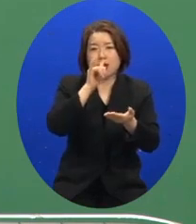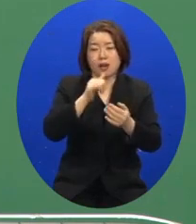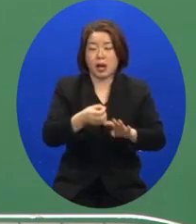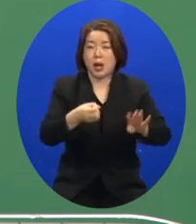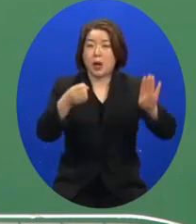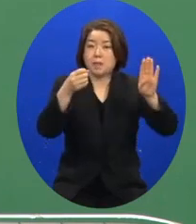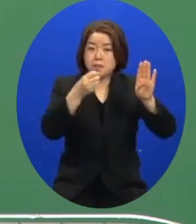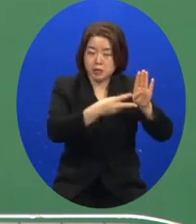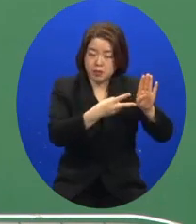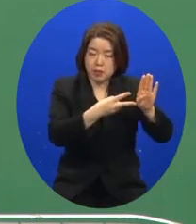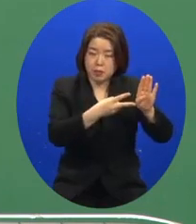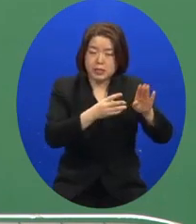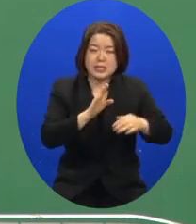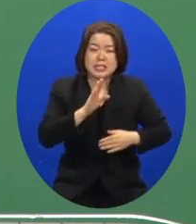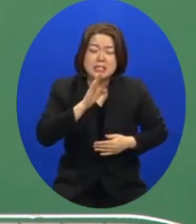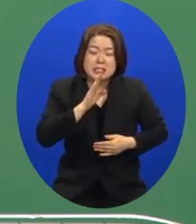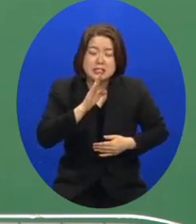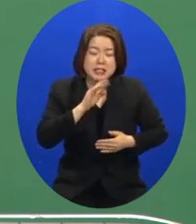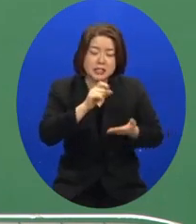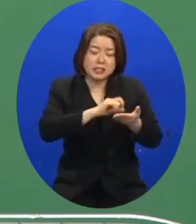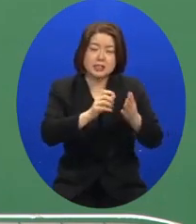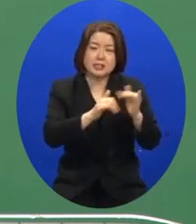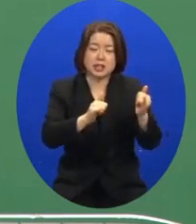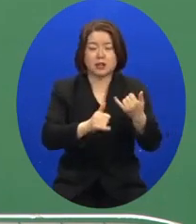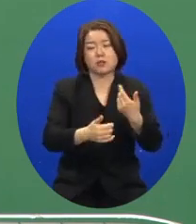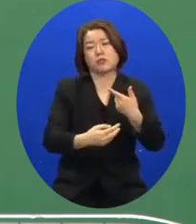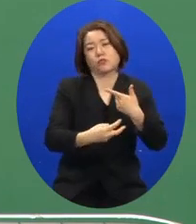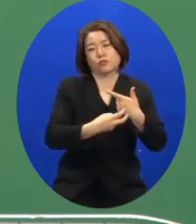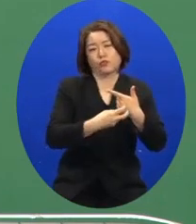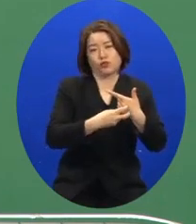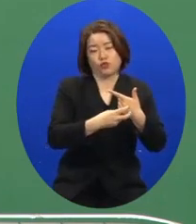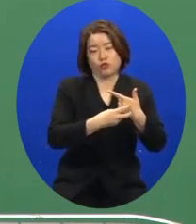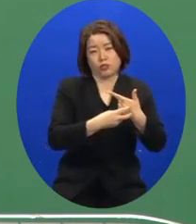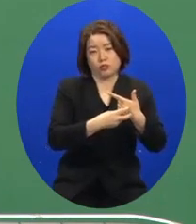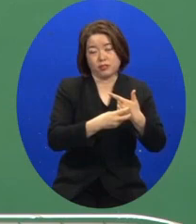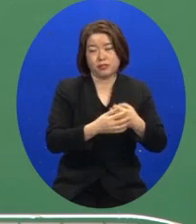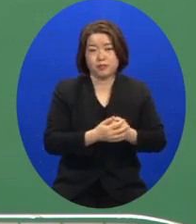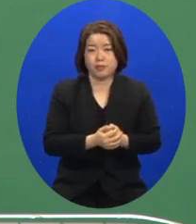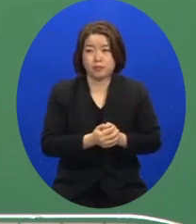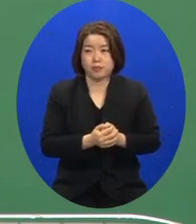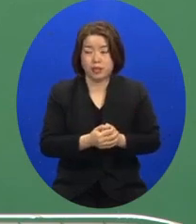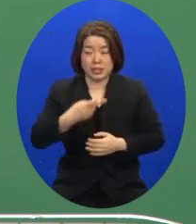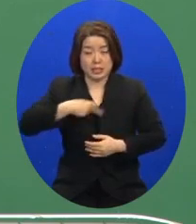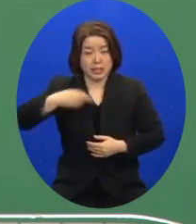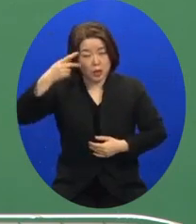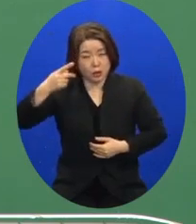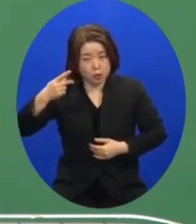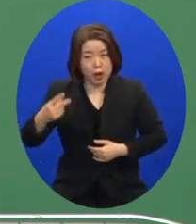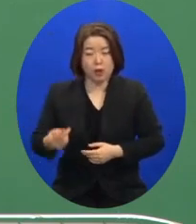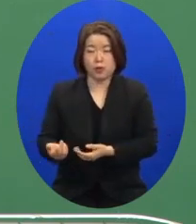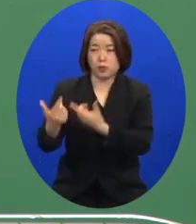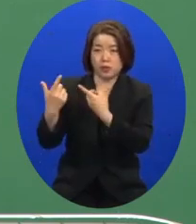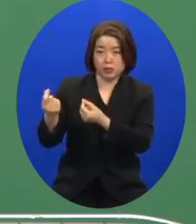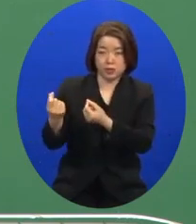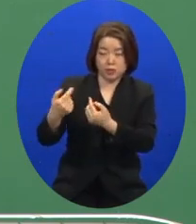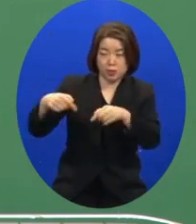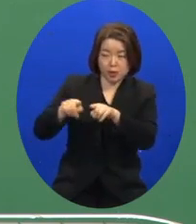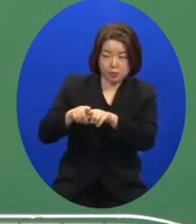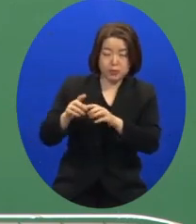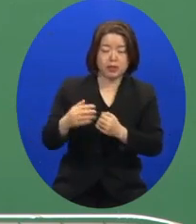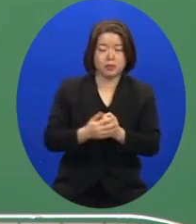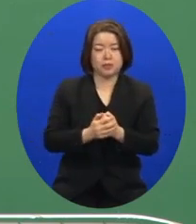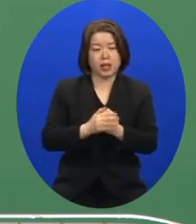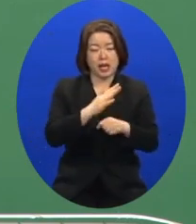쓴 사람은 누가예요? 그 누가가 사도 바울을 통해서 하나님의 사람이 되신